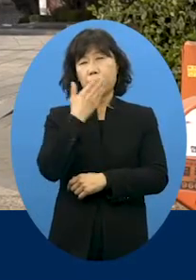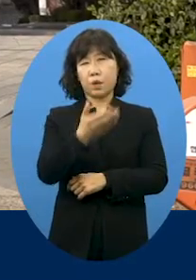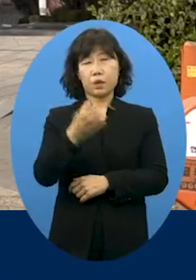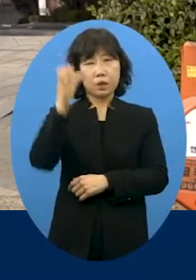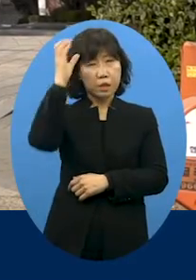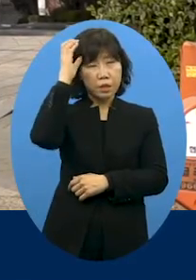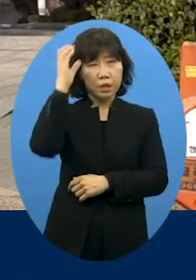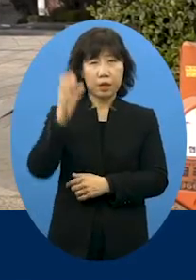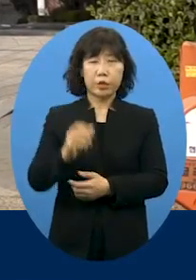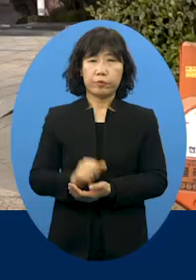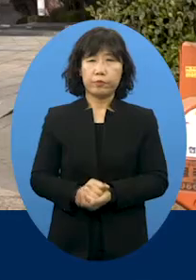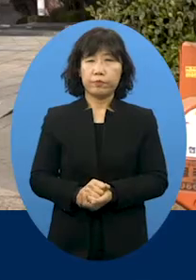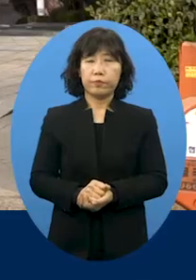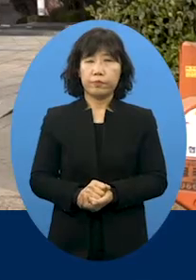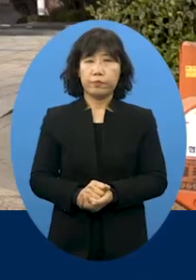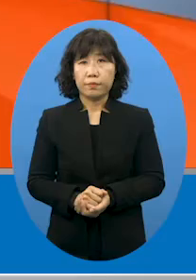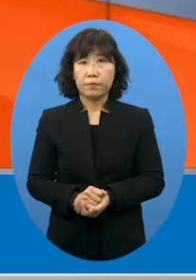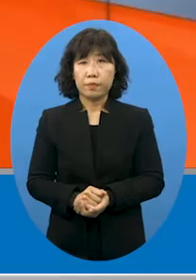고 밝혔습니다